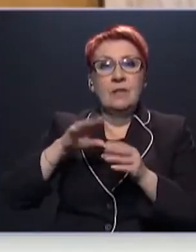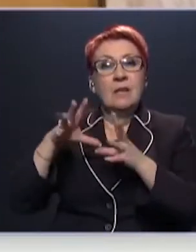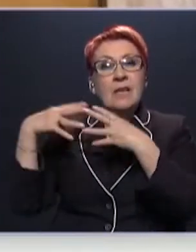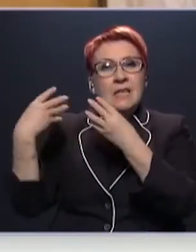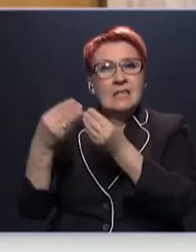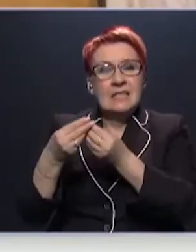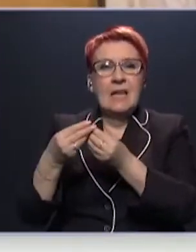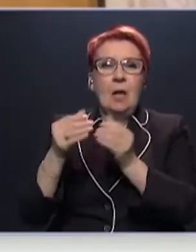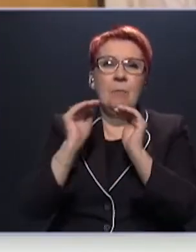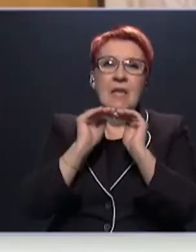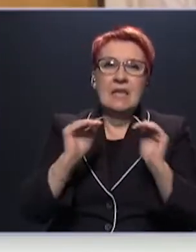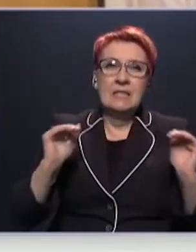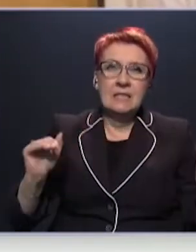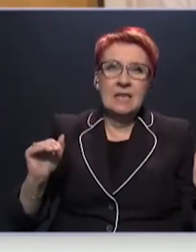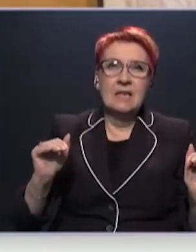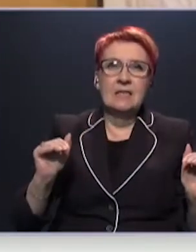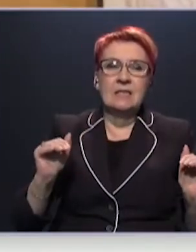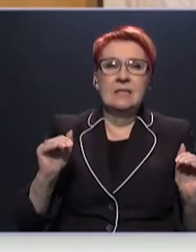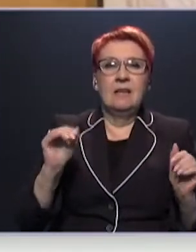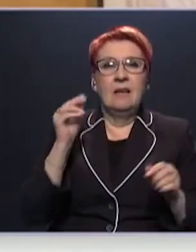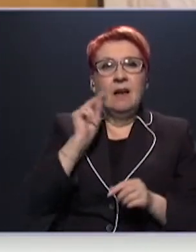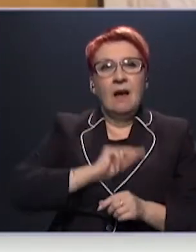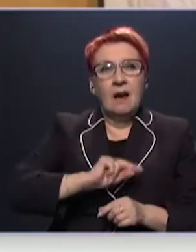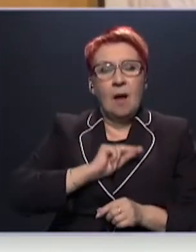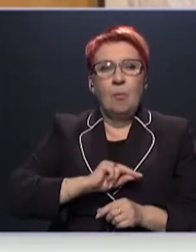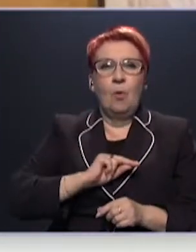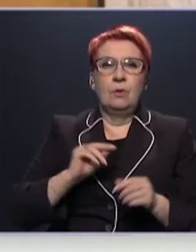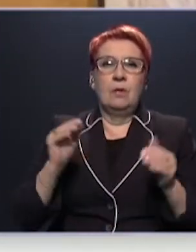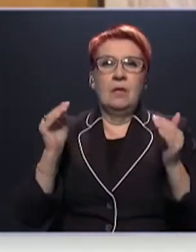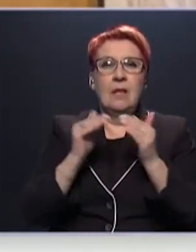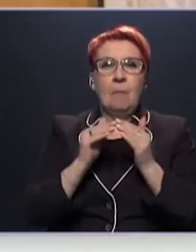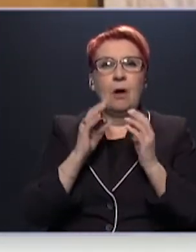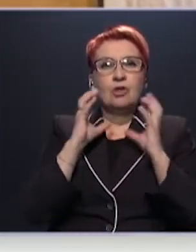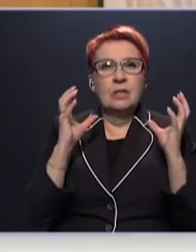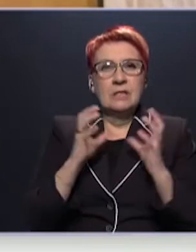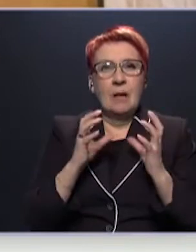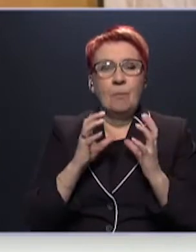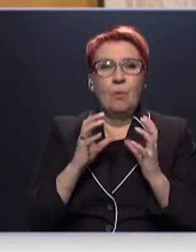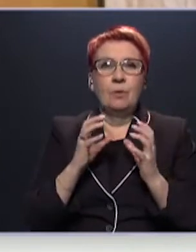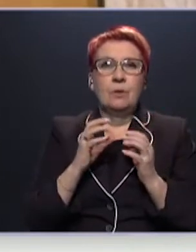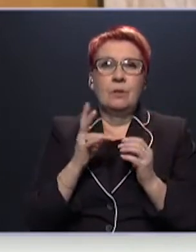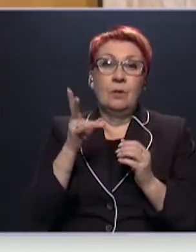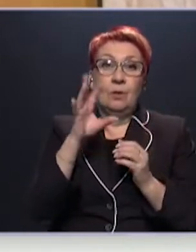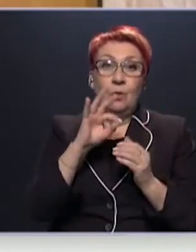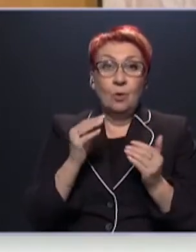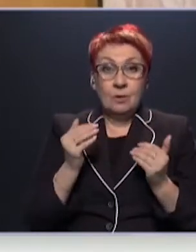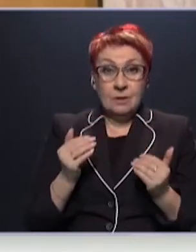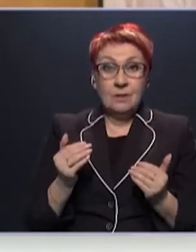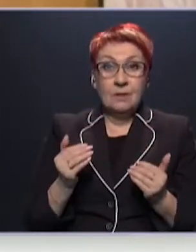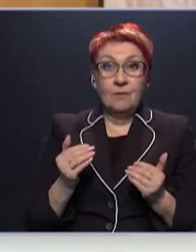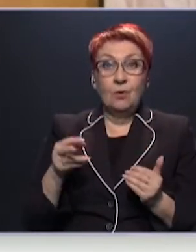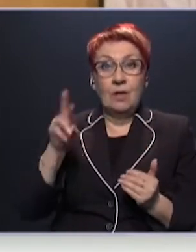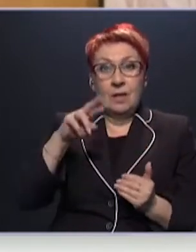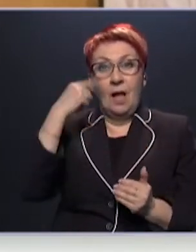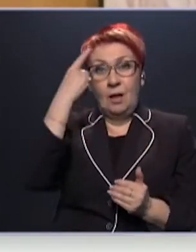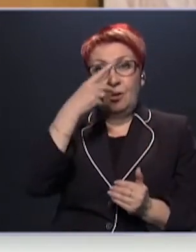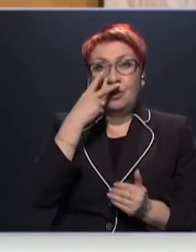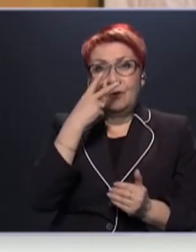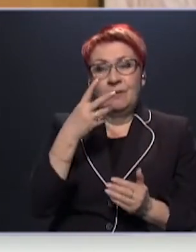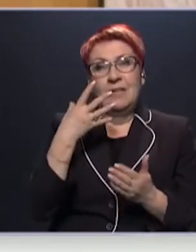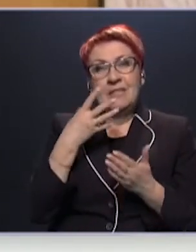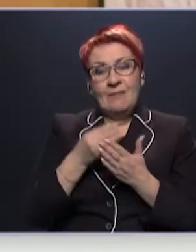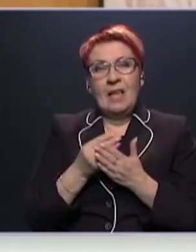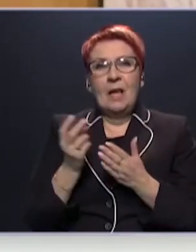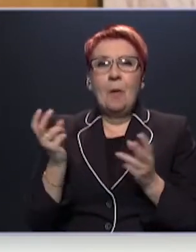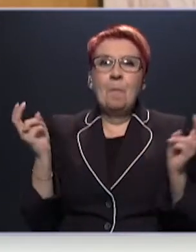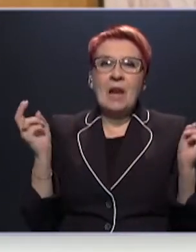семьи, дети, работа, домашние заботы. Ну, сегодня вот я лично видел своих прихожан,